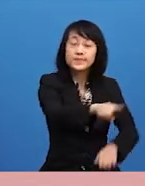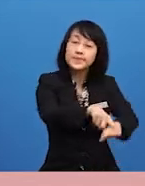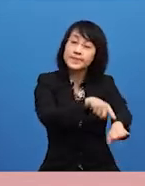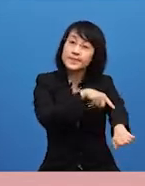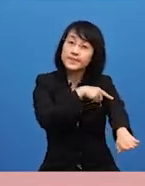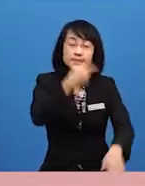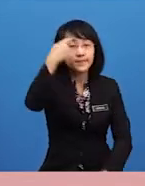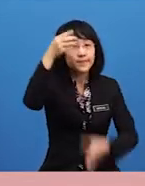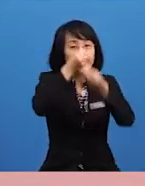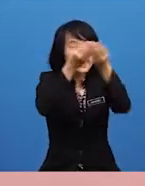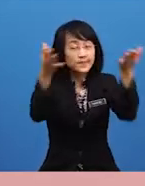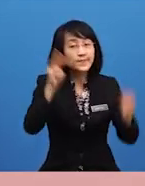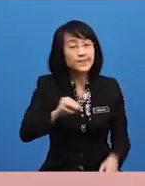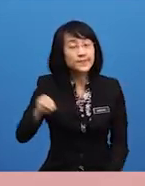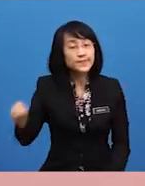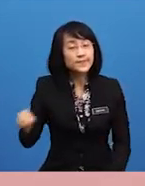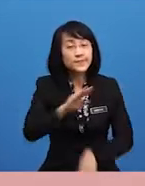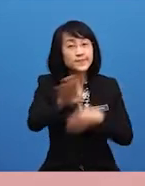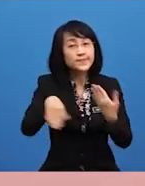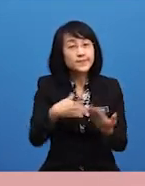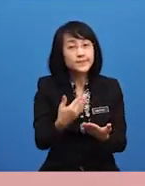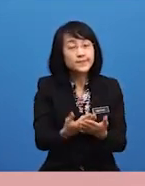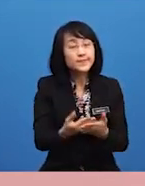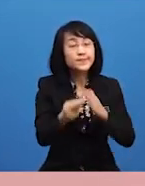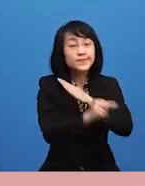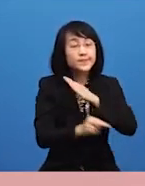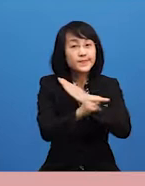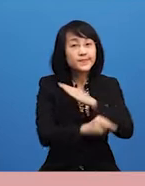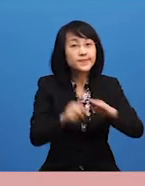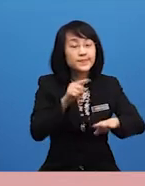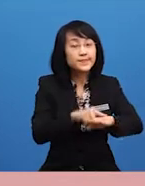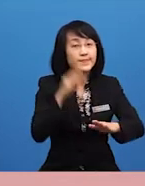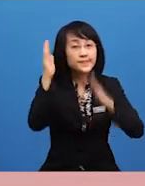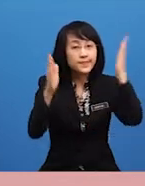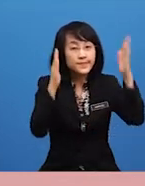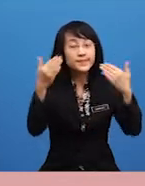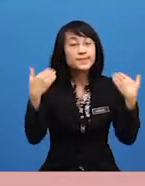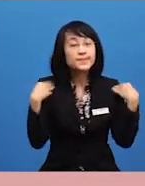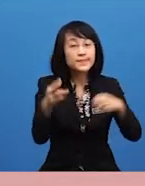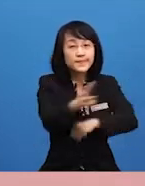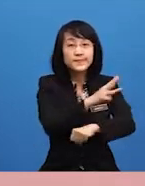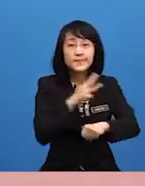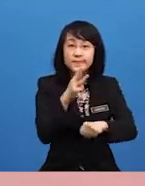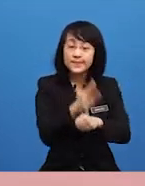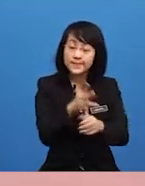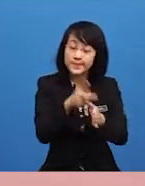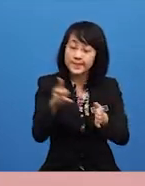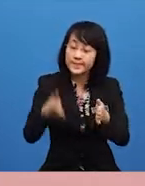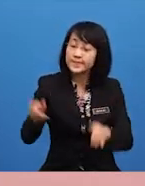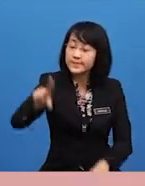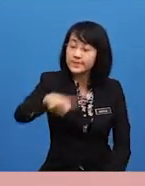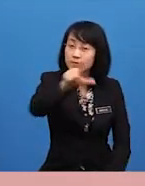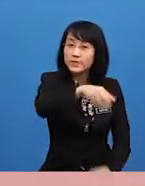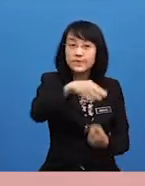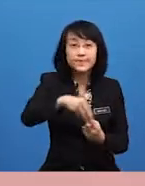Untuk makluman murid-murid, semua negeri di Malaysia mempunyai kawasan pinggir laut